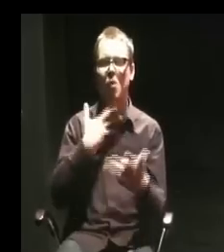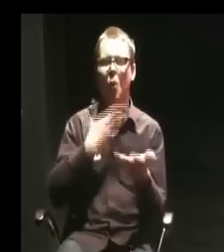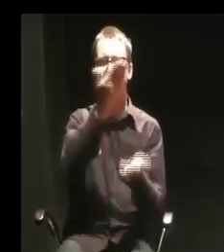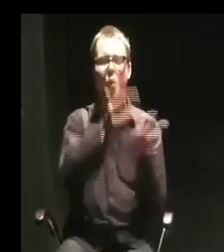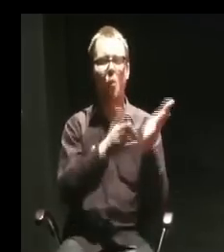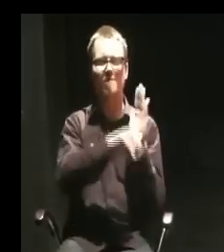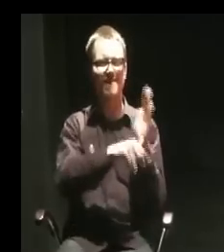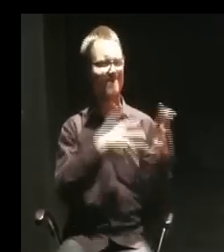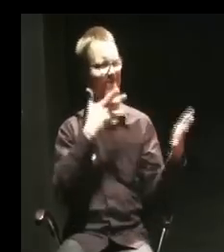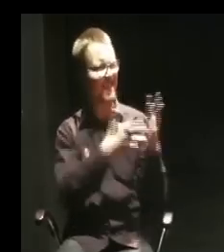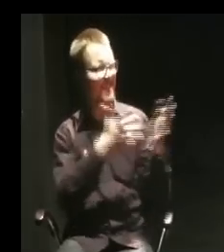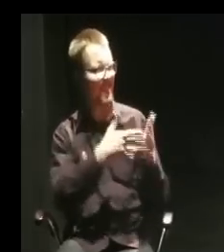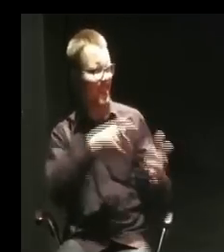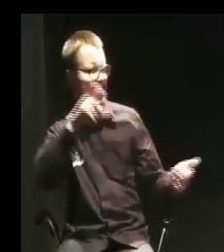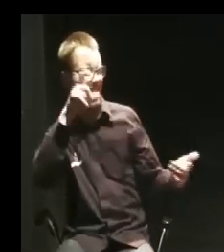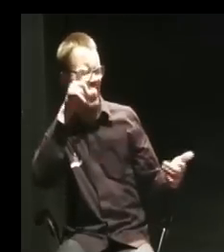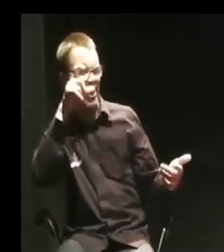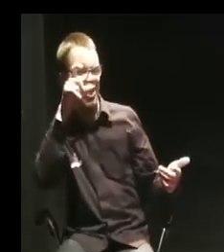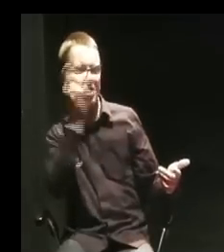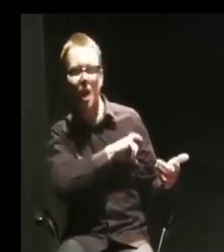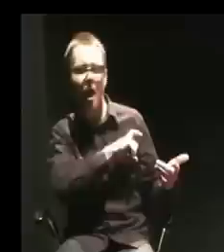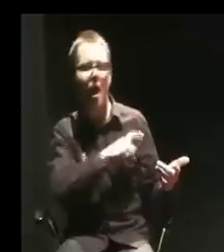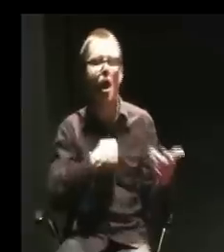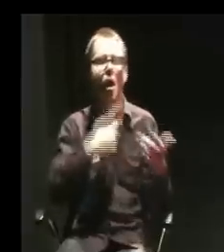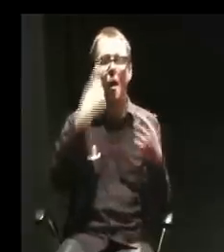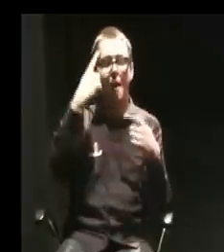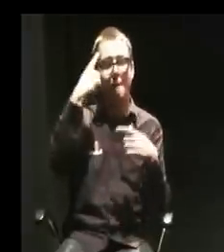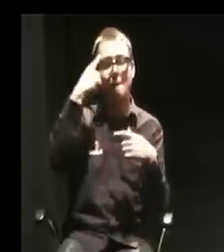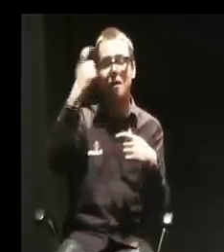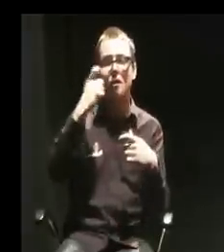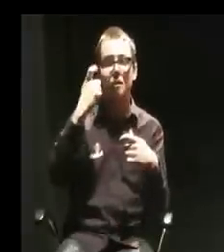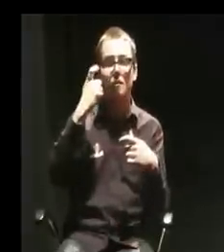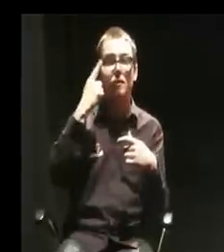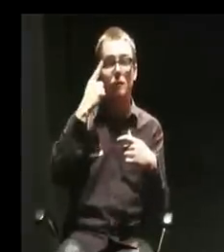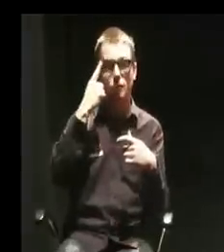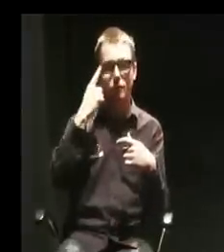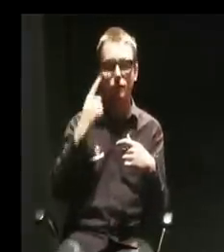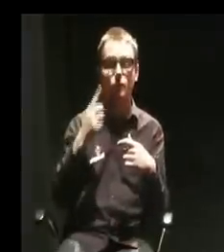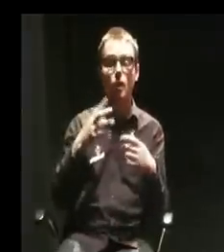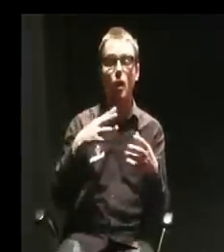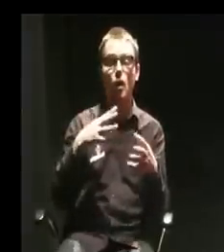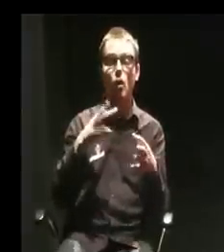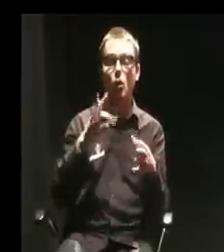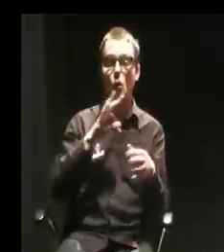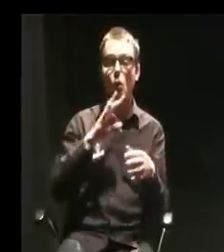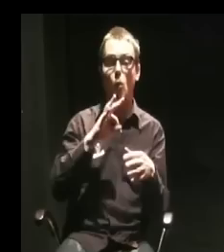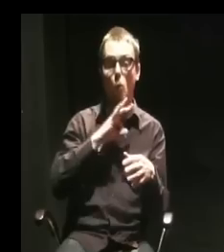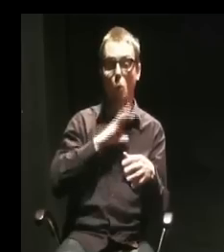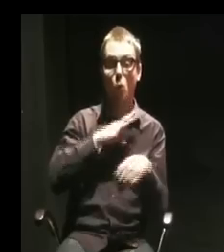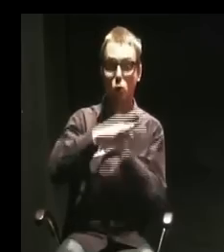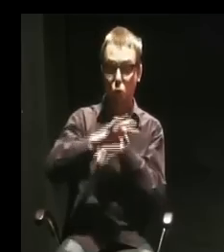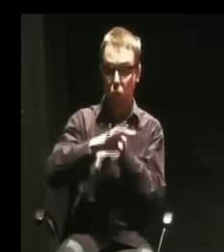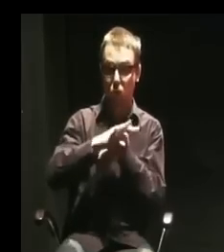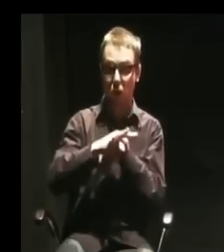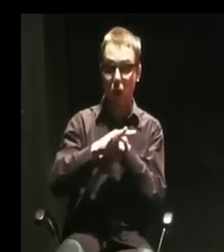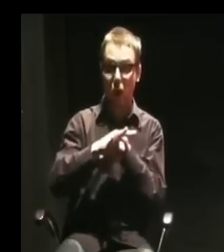Pamiętam, jak z 56 osób, które razem ze mną kończyły studia, może 10